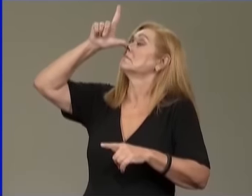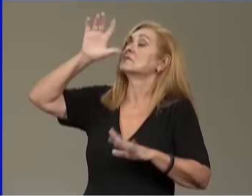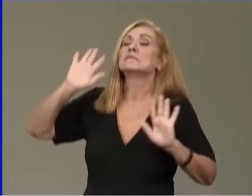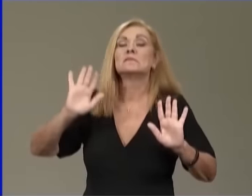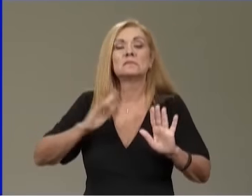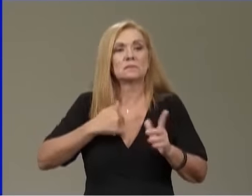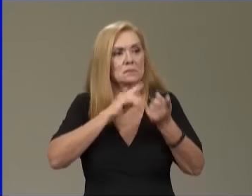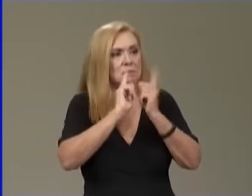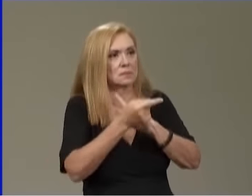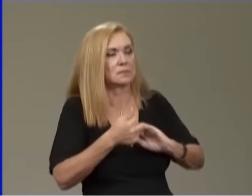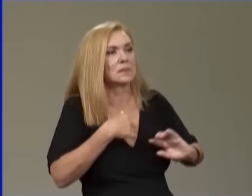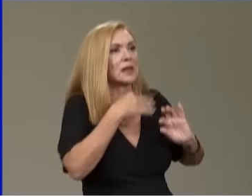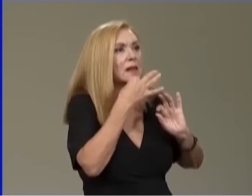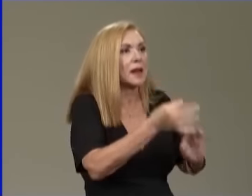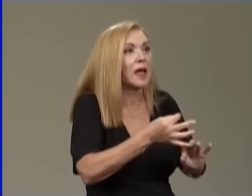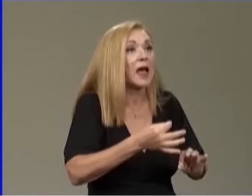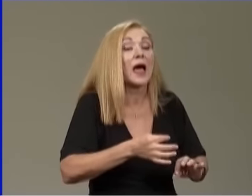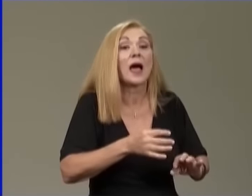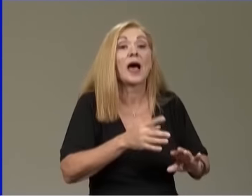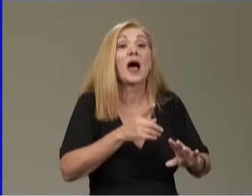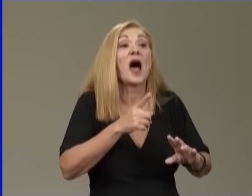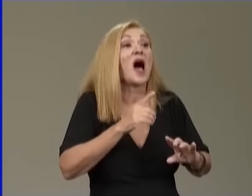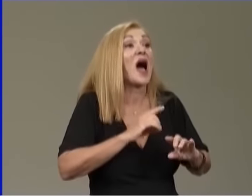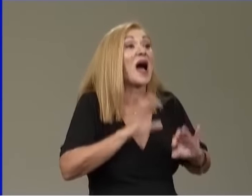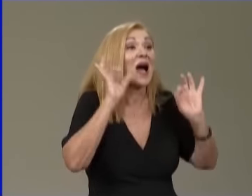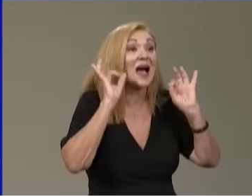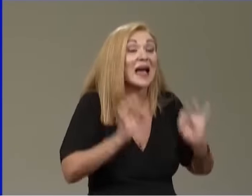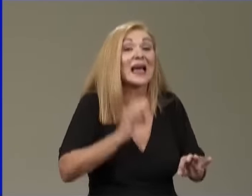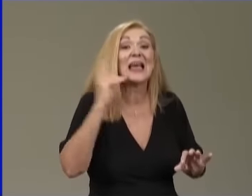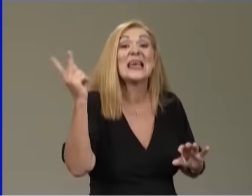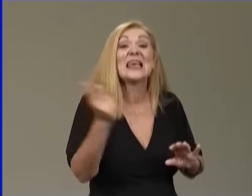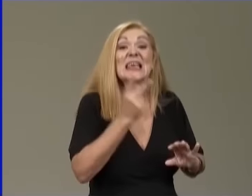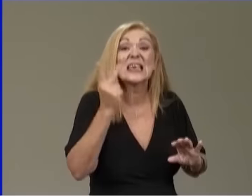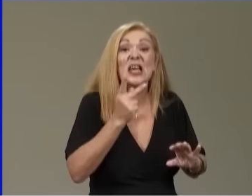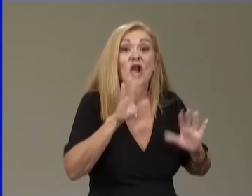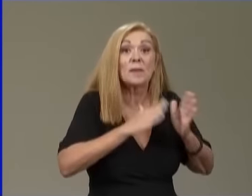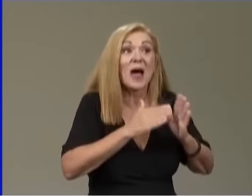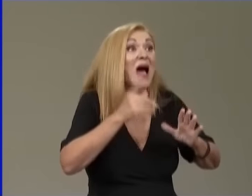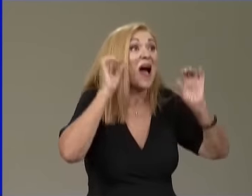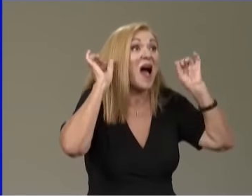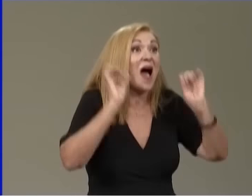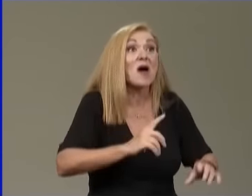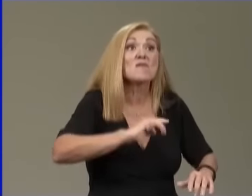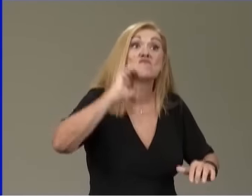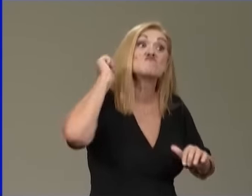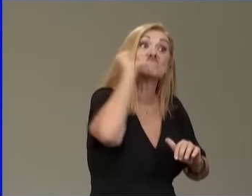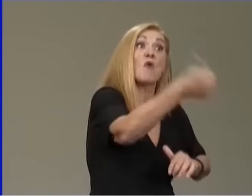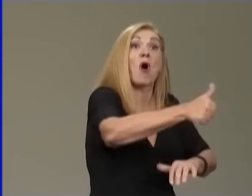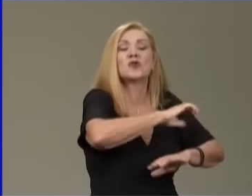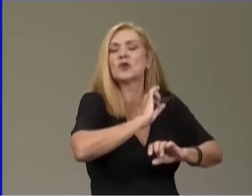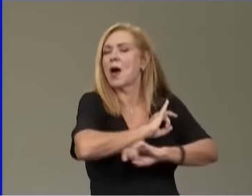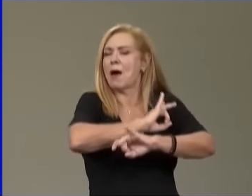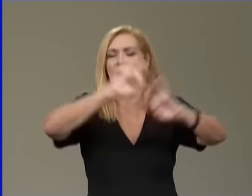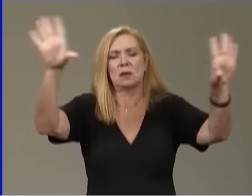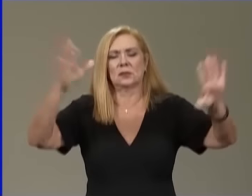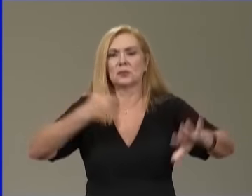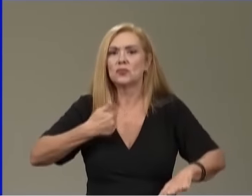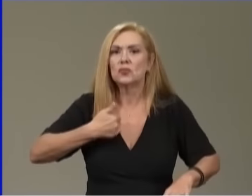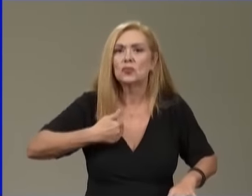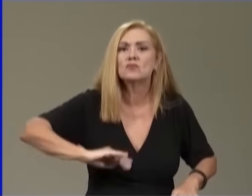ότι κανείς δεν έχει το μονοπόλιο της κοινωνικής ευαισθησίας. Πρώτος εγώ παίρνω θέση